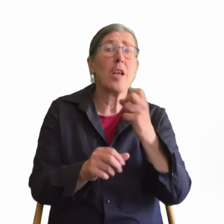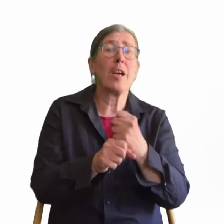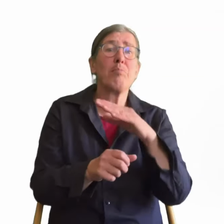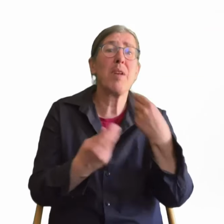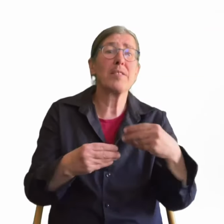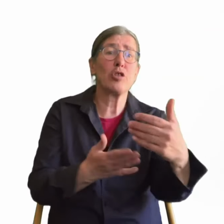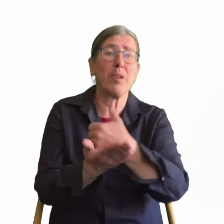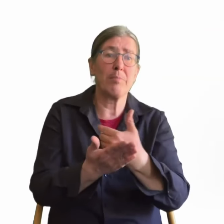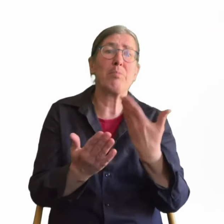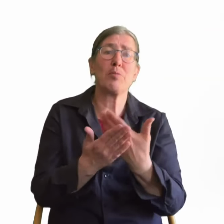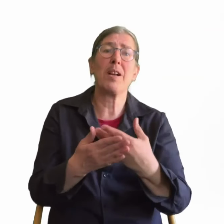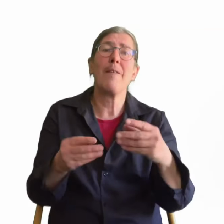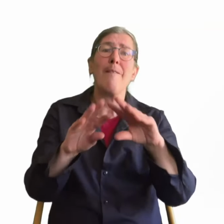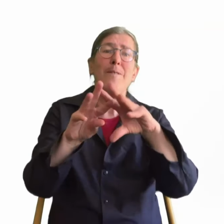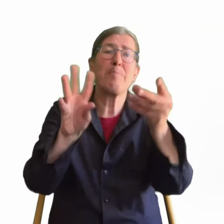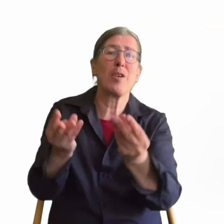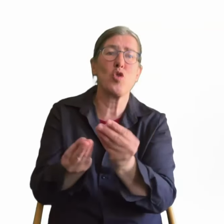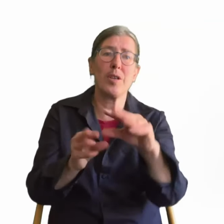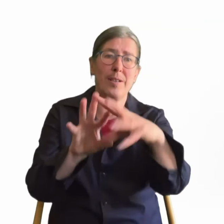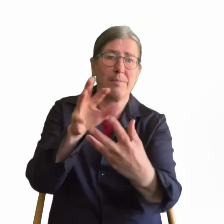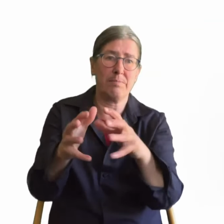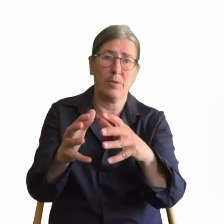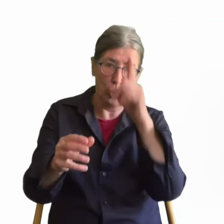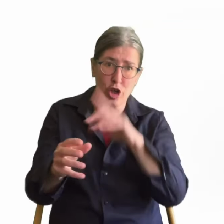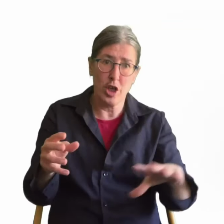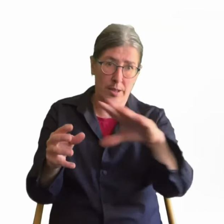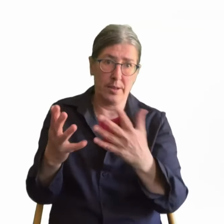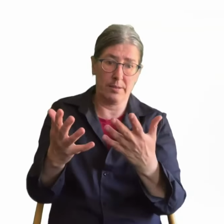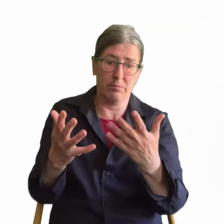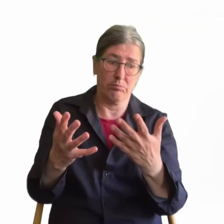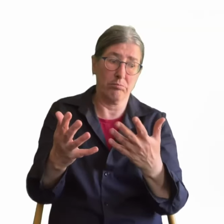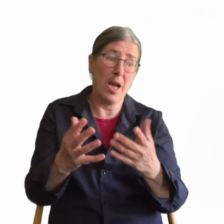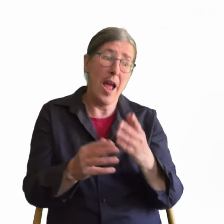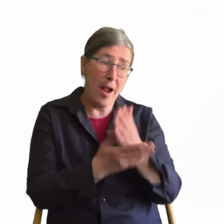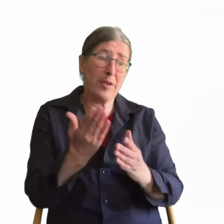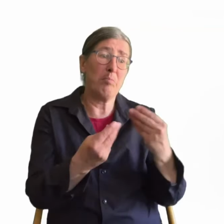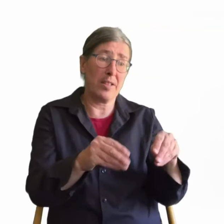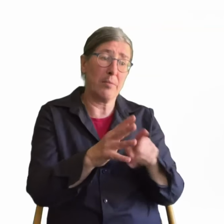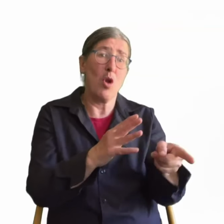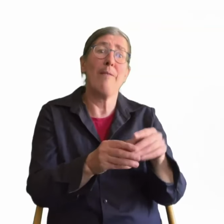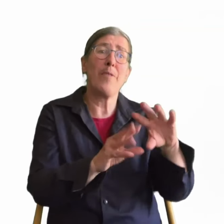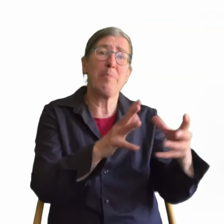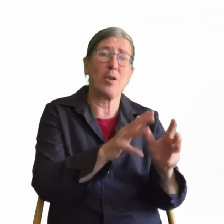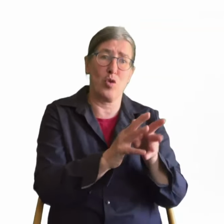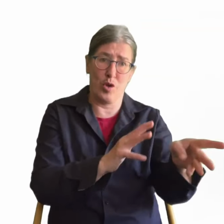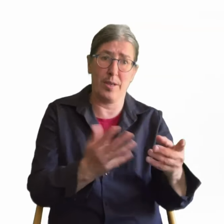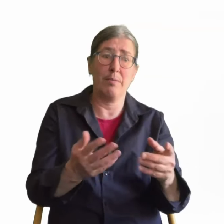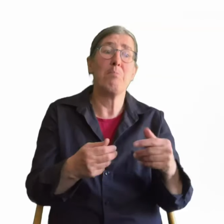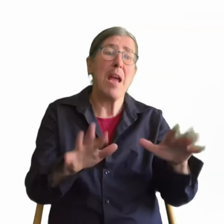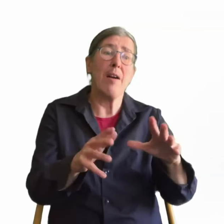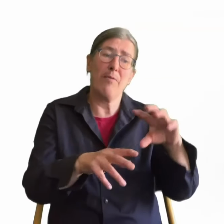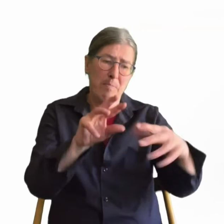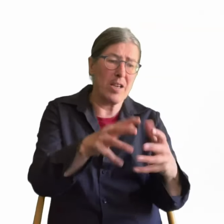Plastik einsparen, zum Beispiel Verpackungen. In Deutschland besteht die Hälfte des Plastikmülls aus Verpackungen. Es wird